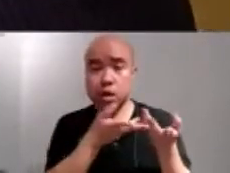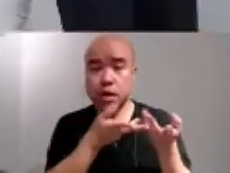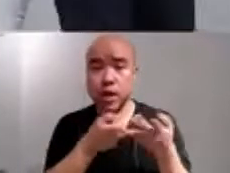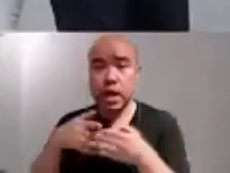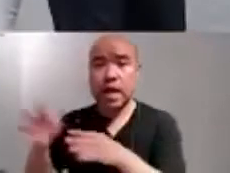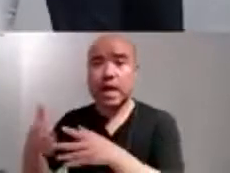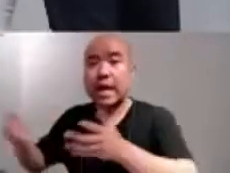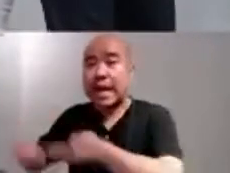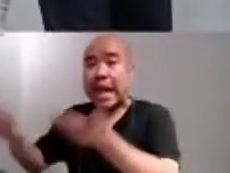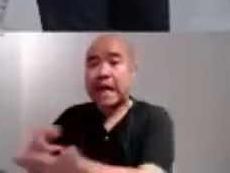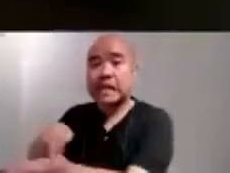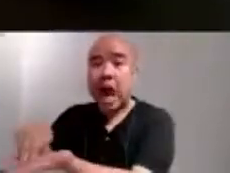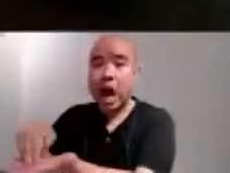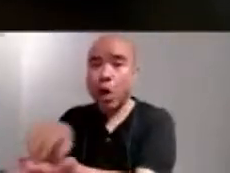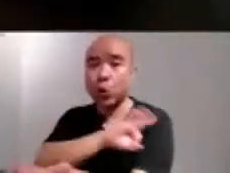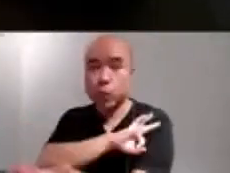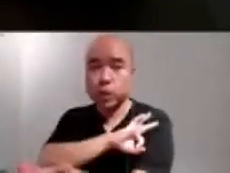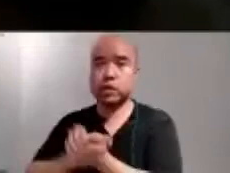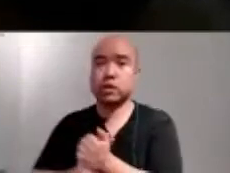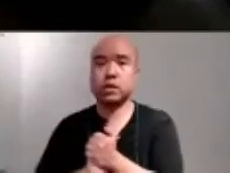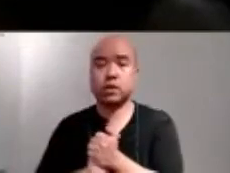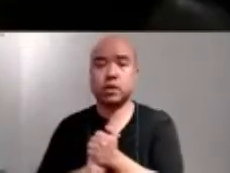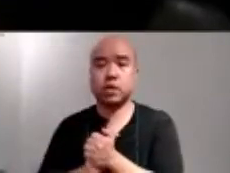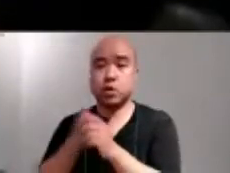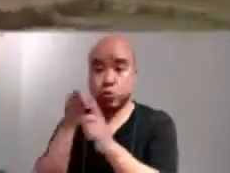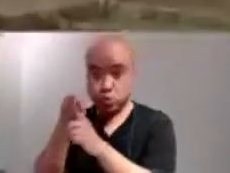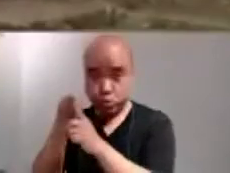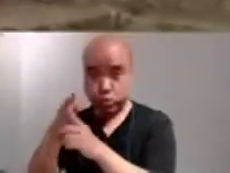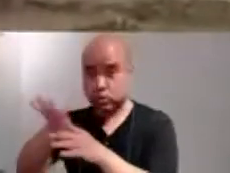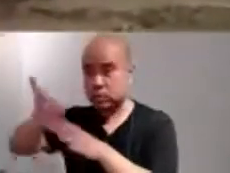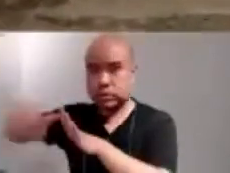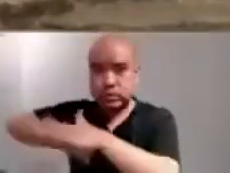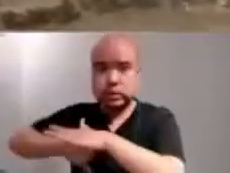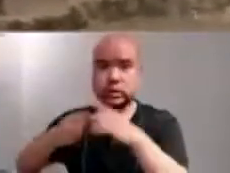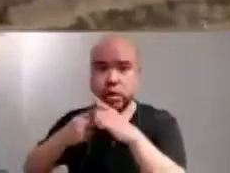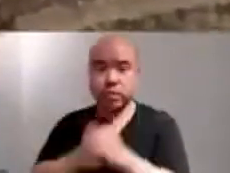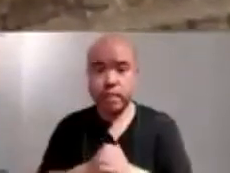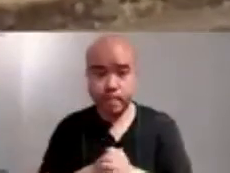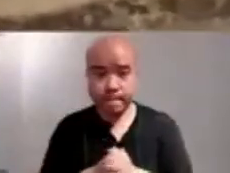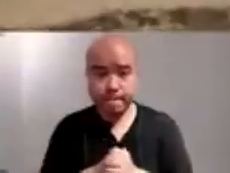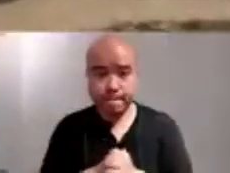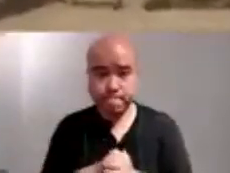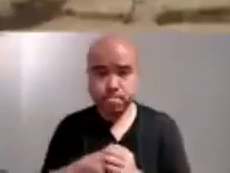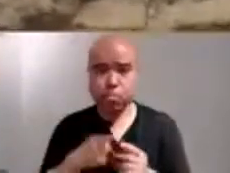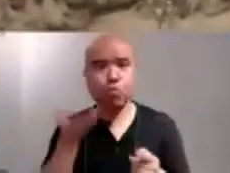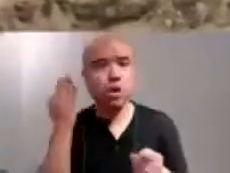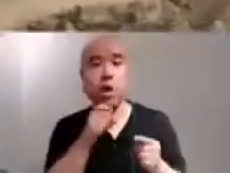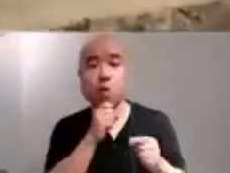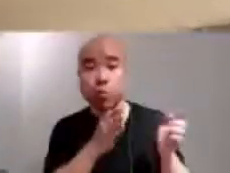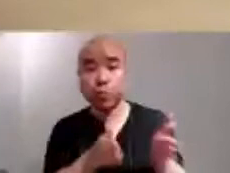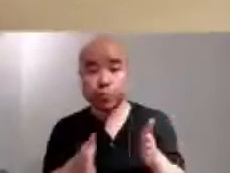基督教例行會，主要服務對象就係難民。 先由之前其中一個活動咧，就係我哋去咗尼泊